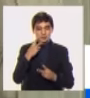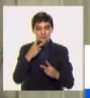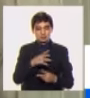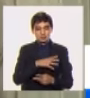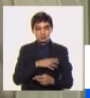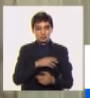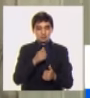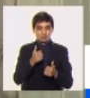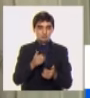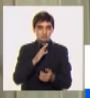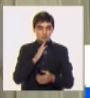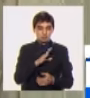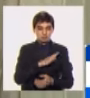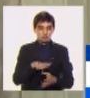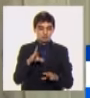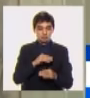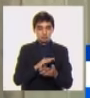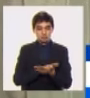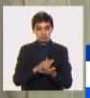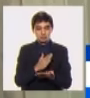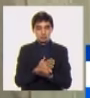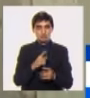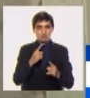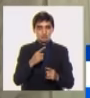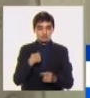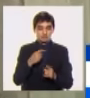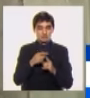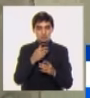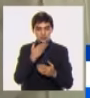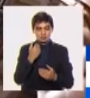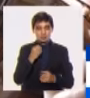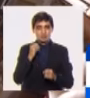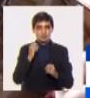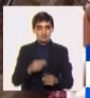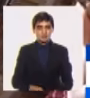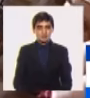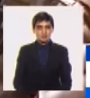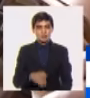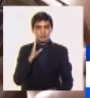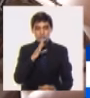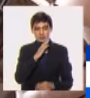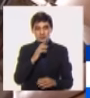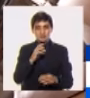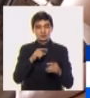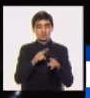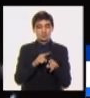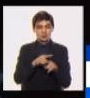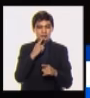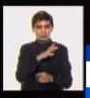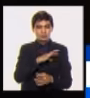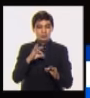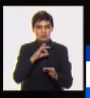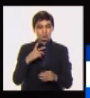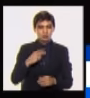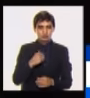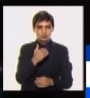то нож она девочка слов нету как все это передать мама роженица бисера островская рассказывает что у